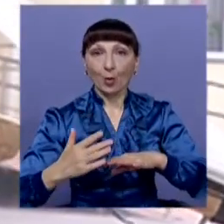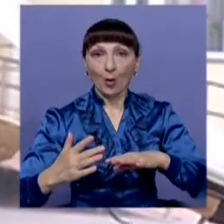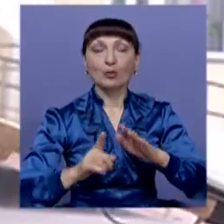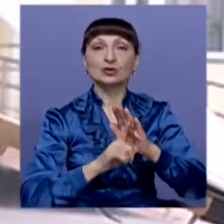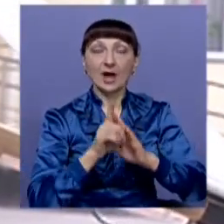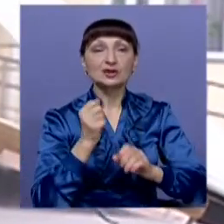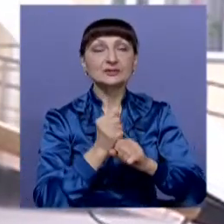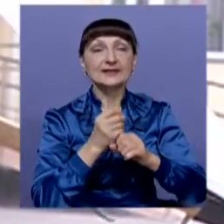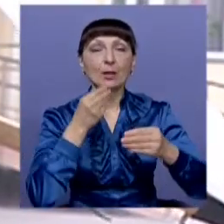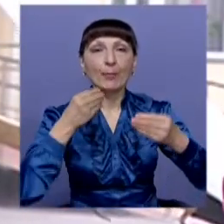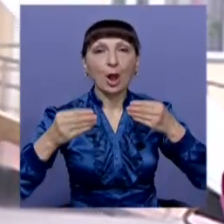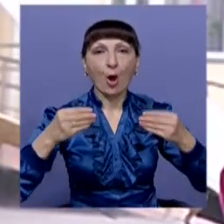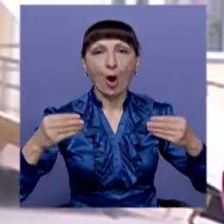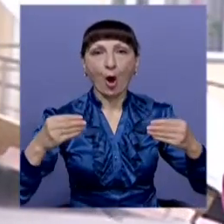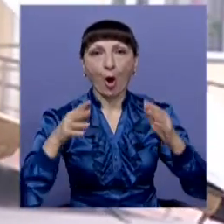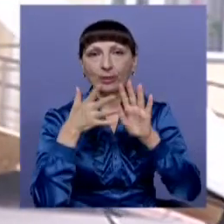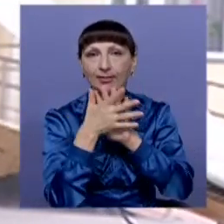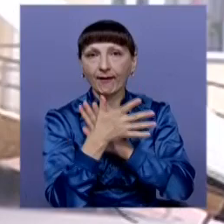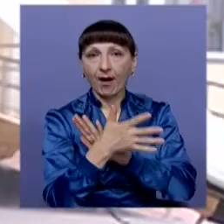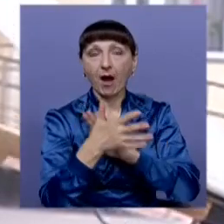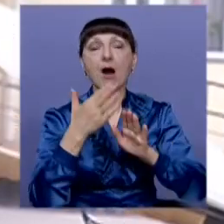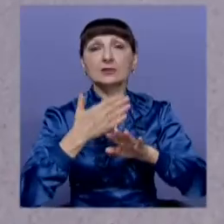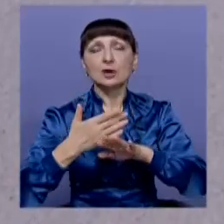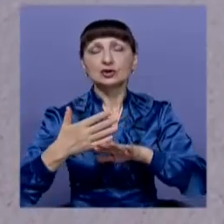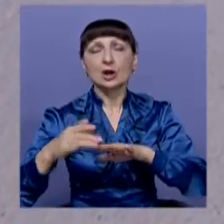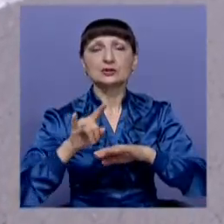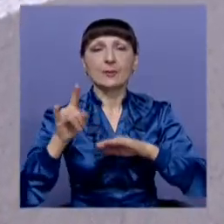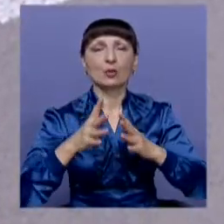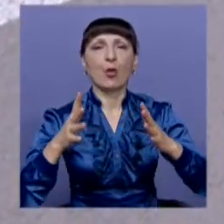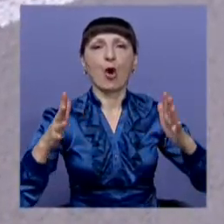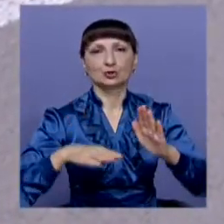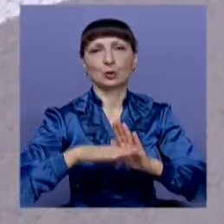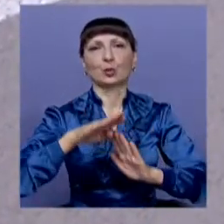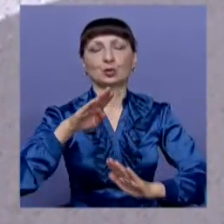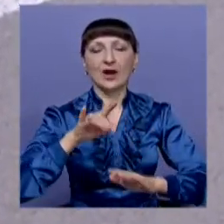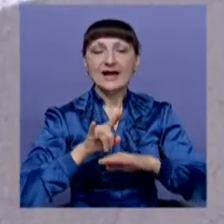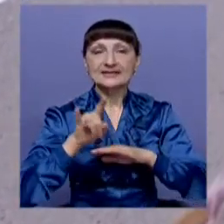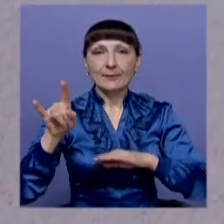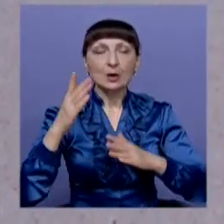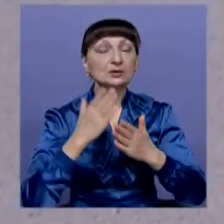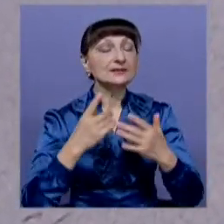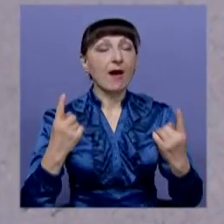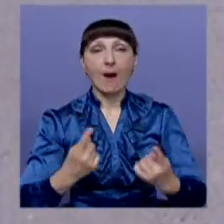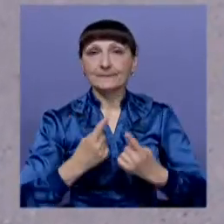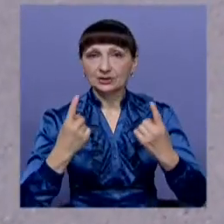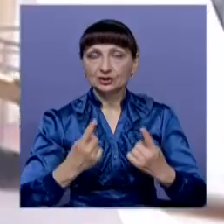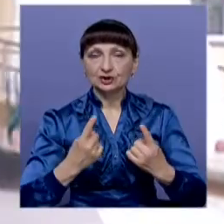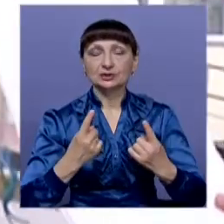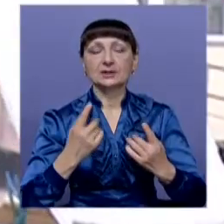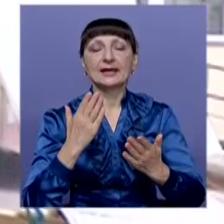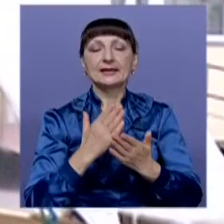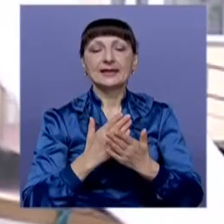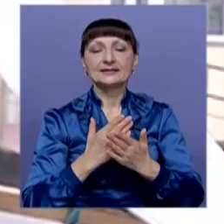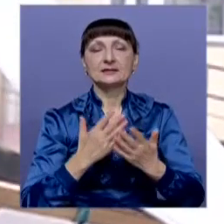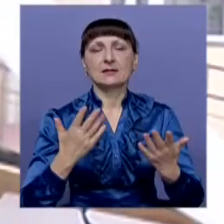Начал делать из пленки. И ну, чем дальше, тем самолет больше и лучше. Самолеты есть обычный планер, есть